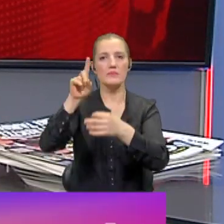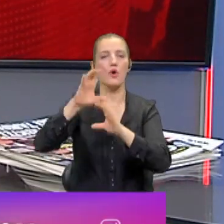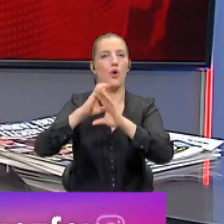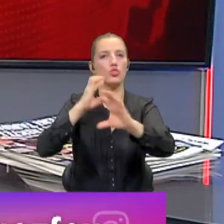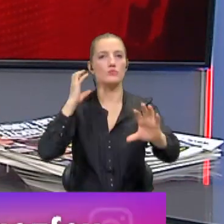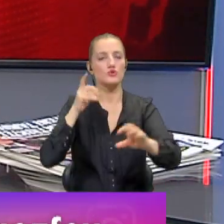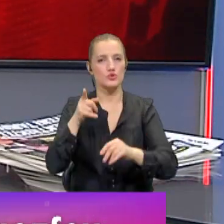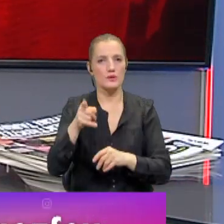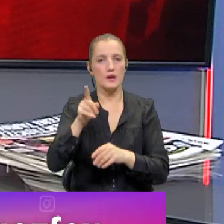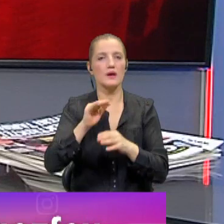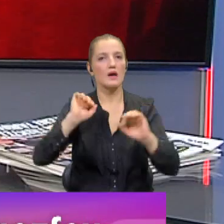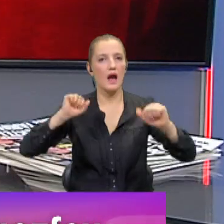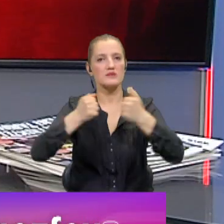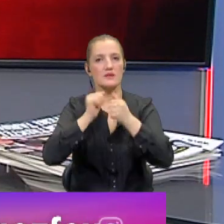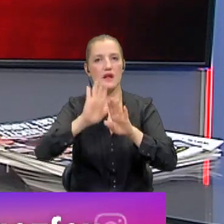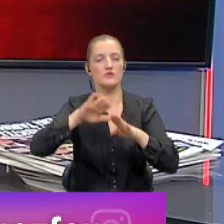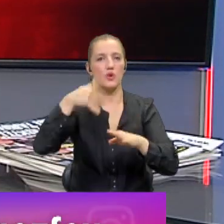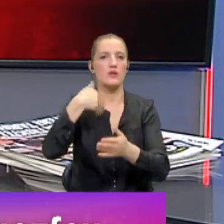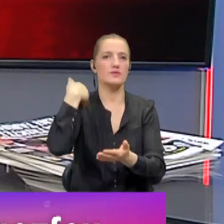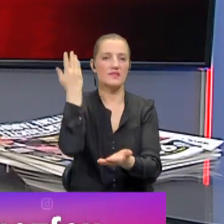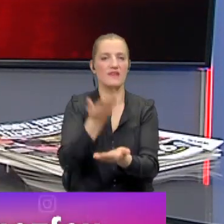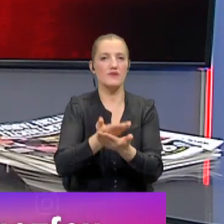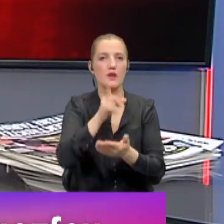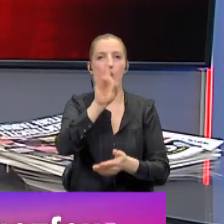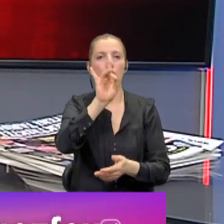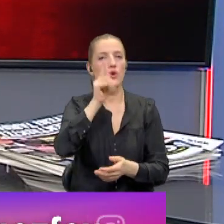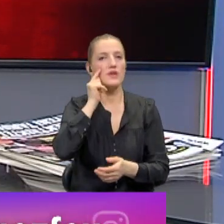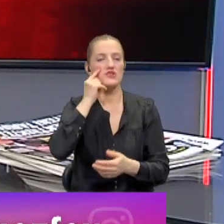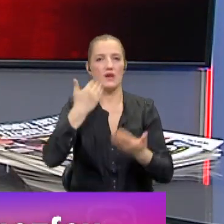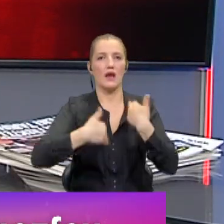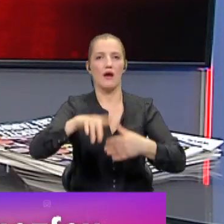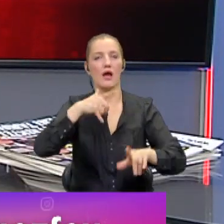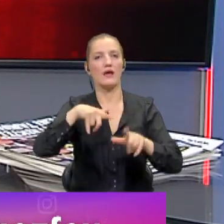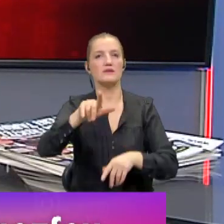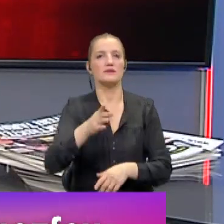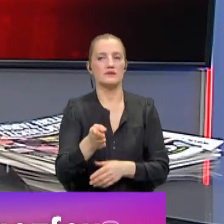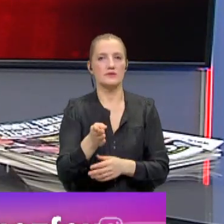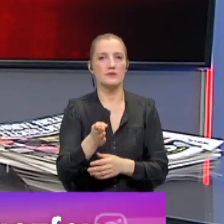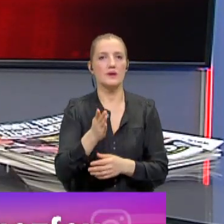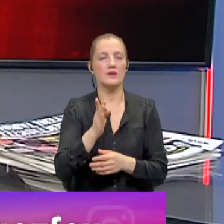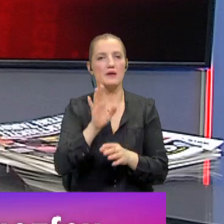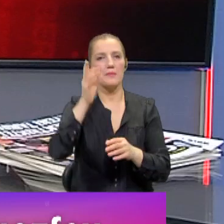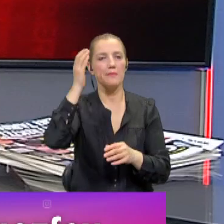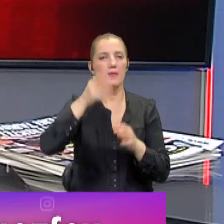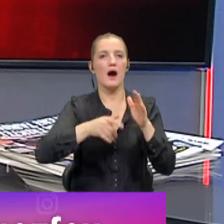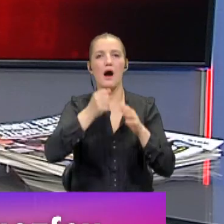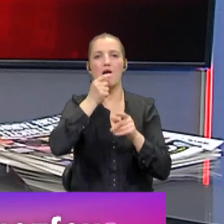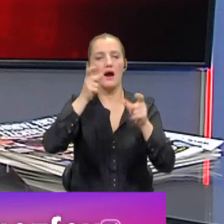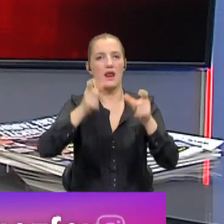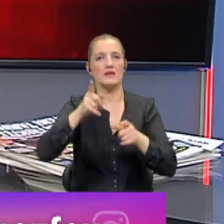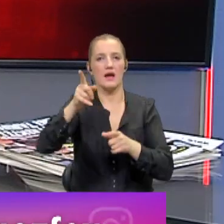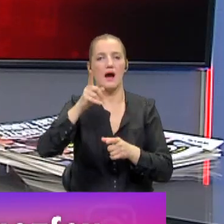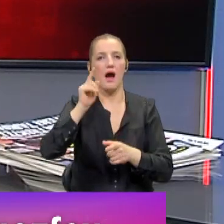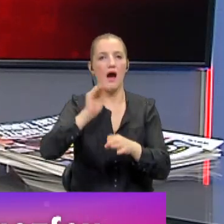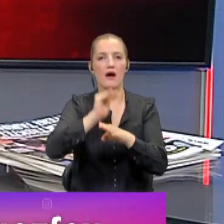otobüs yaşanan Kazadan sonra devrildi ve 14 kişi yaralandı kelimenin tam anlamıyla başkenti Can